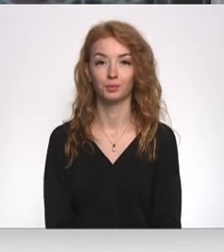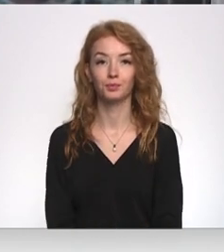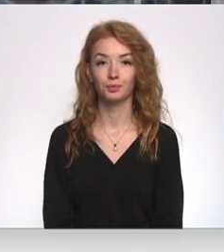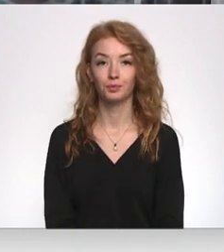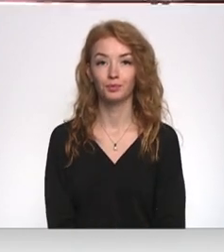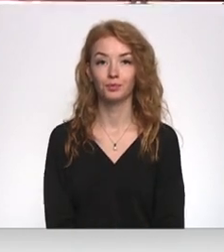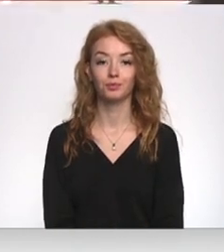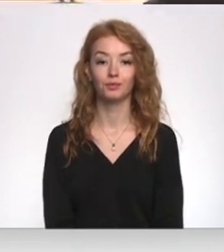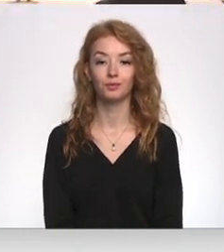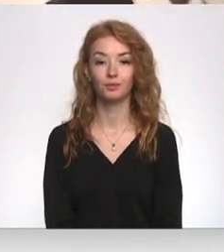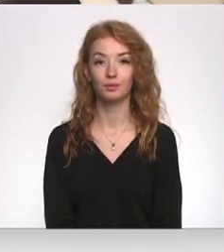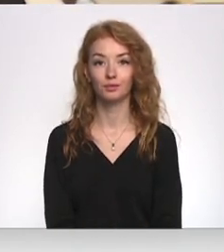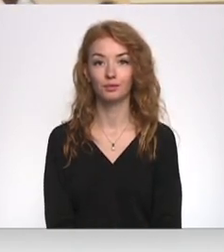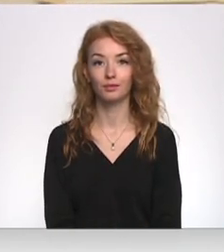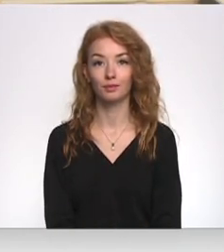Anstrate.